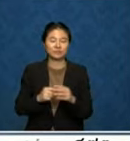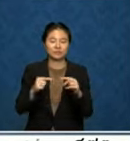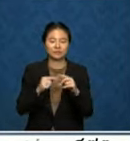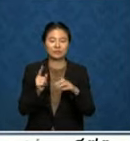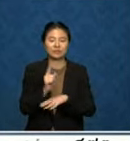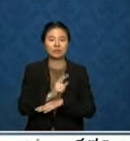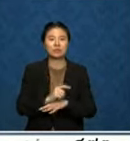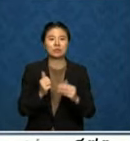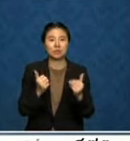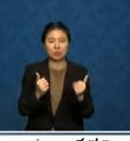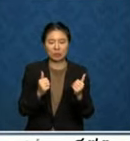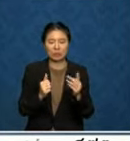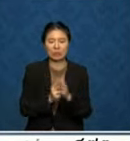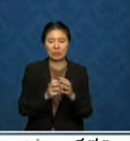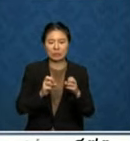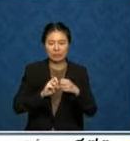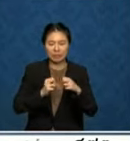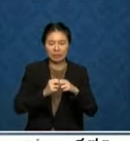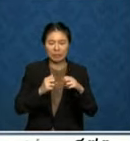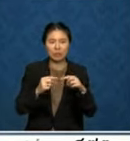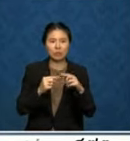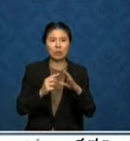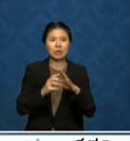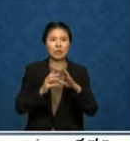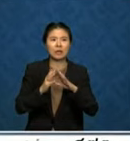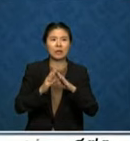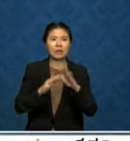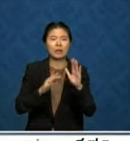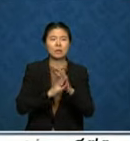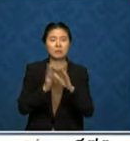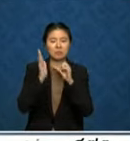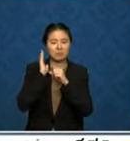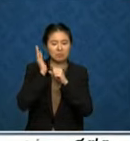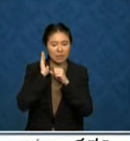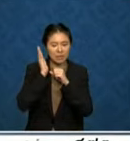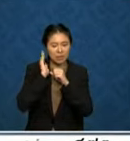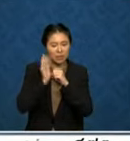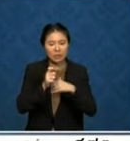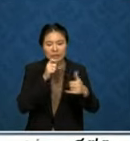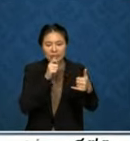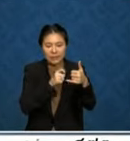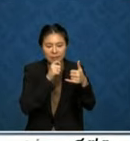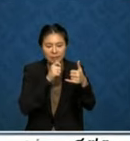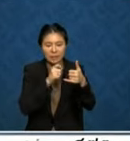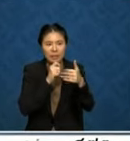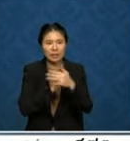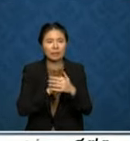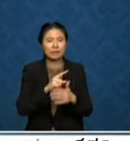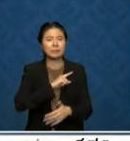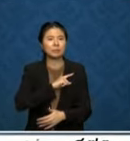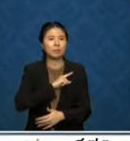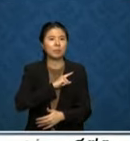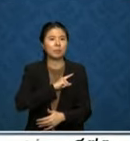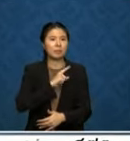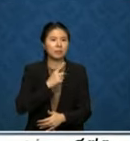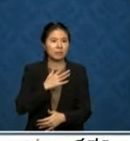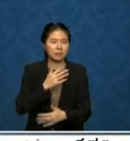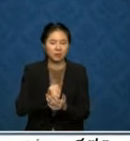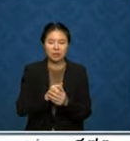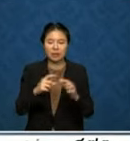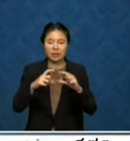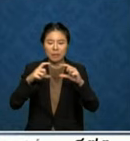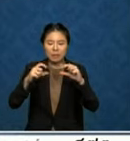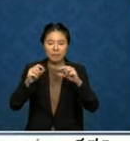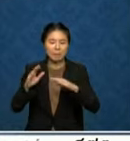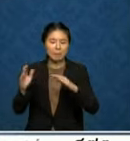ผิดชอบจากคนที่ทำหน้าที่นำเสนอเรื่องราวเหล่านี้ด้วยการแปะป้ายติดฉลากว่าเนื้อหานี้คือเนื้อหาโฆษ